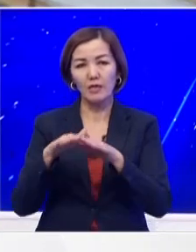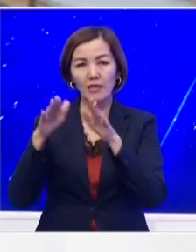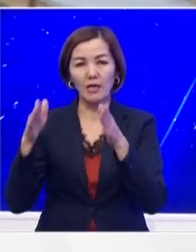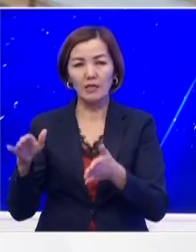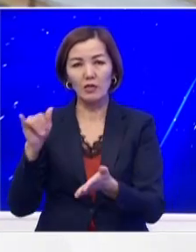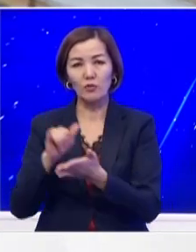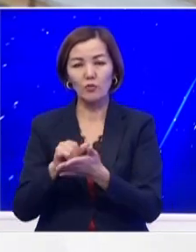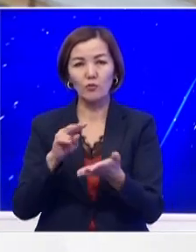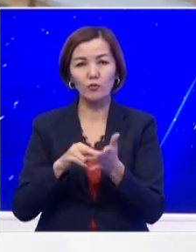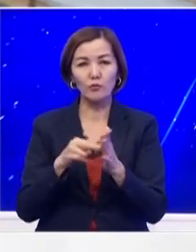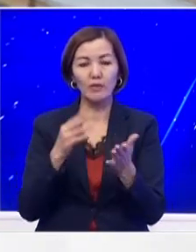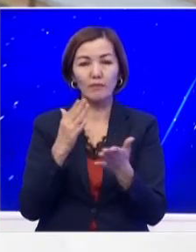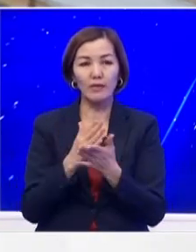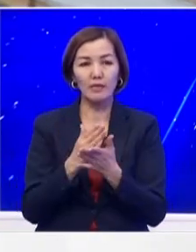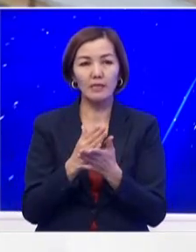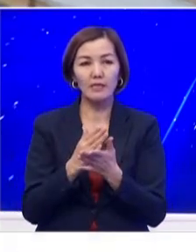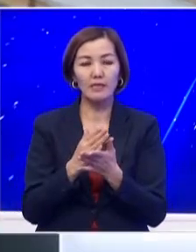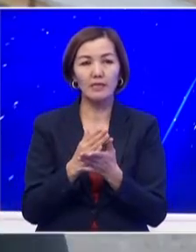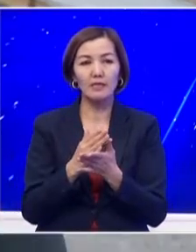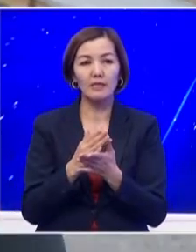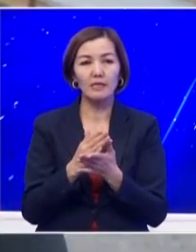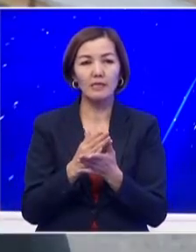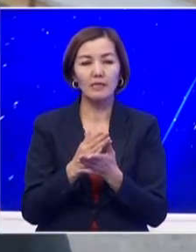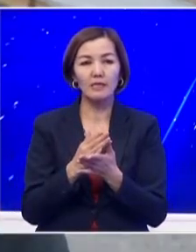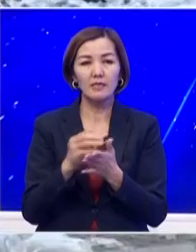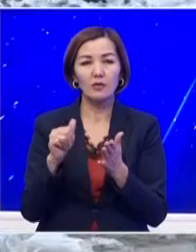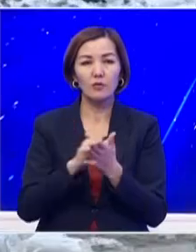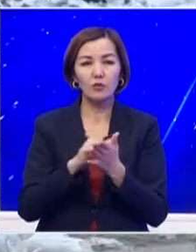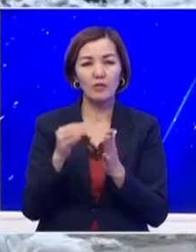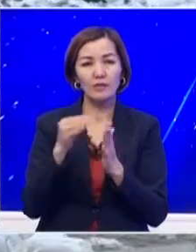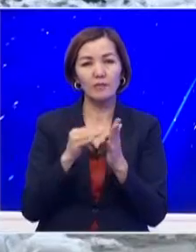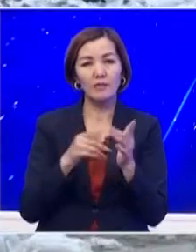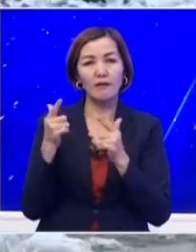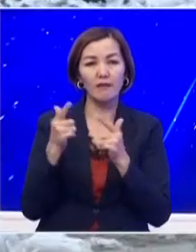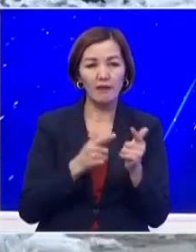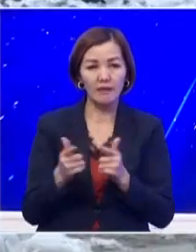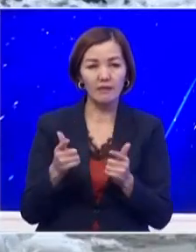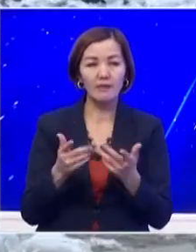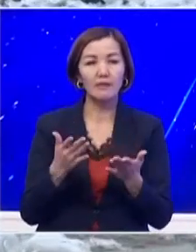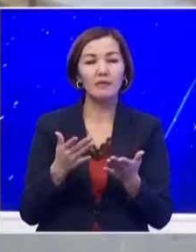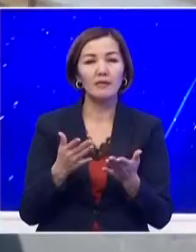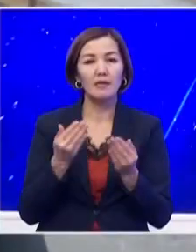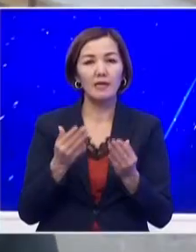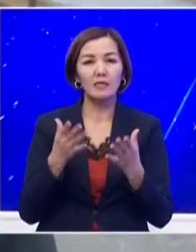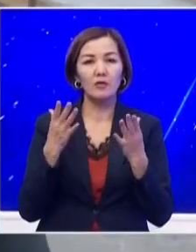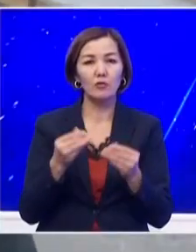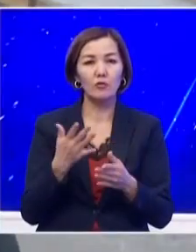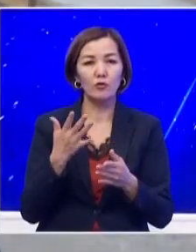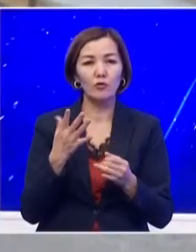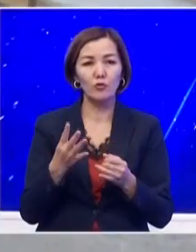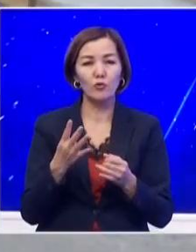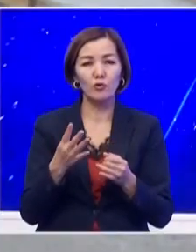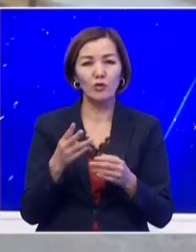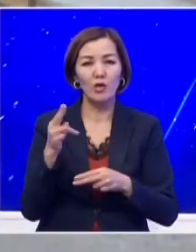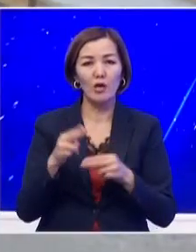бар. Оның бәрі біз қазір жаңағы құжаттар дайын. Қазіргі таңда бізде 4 аула